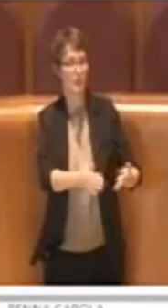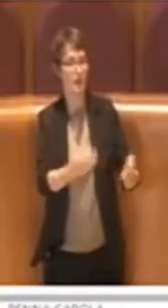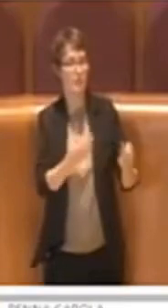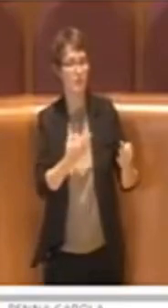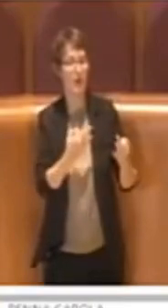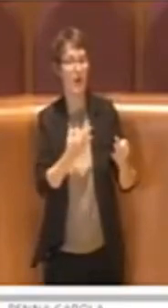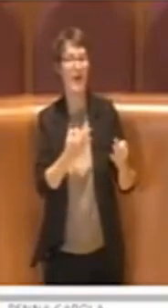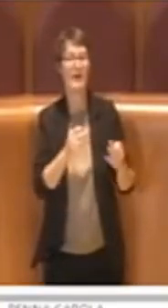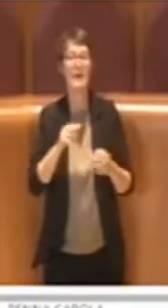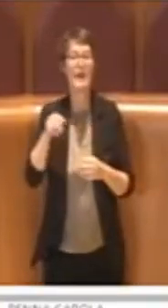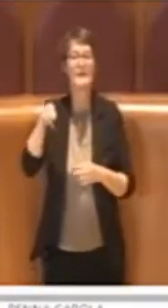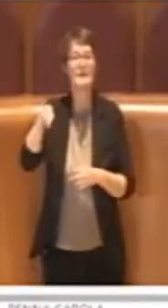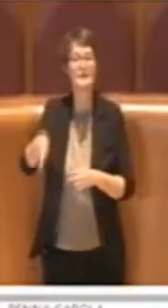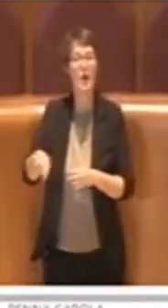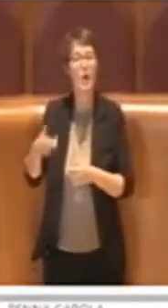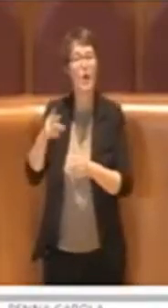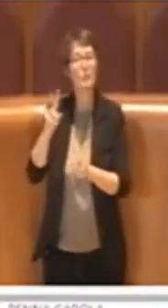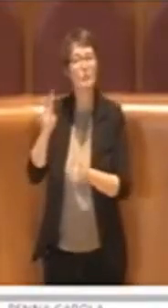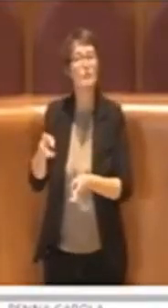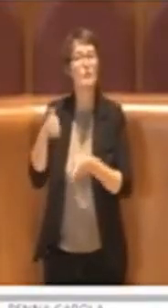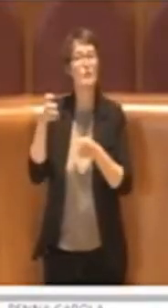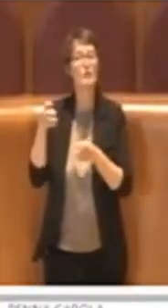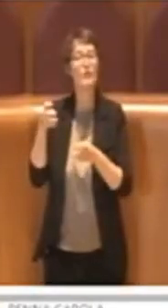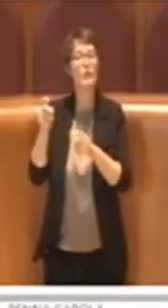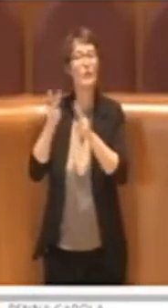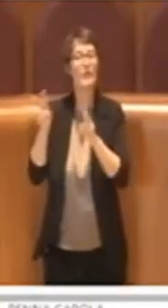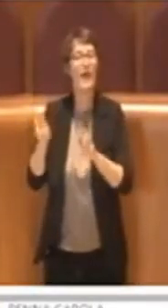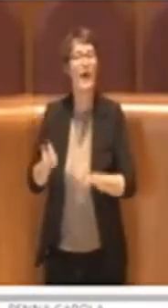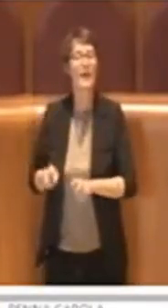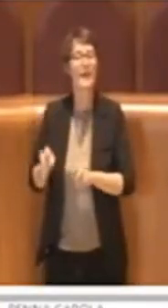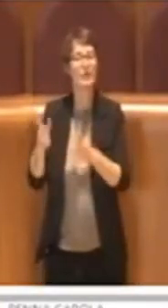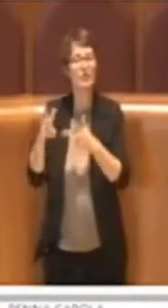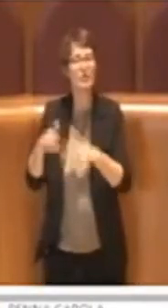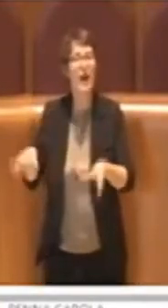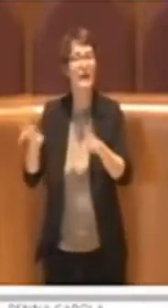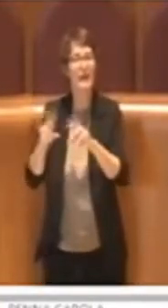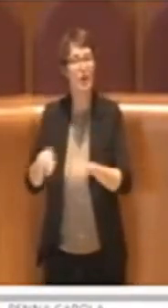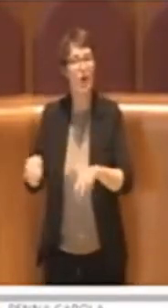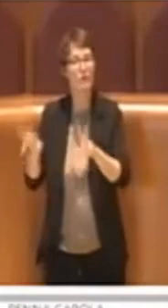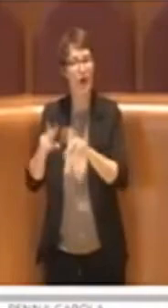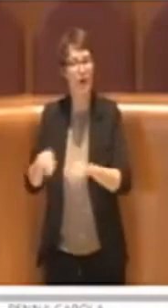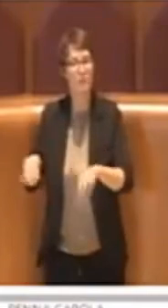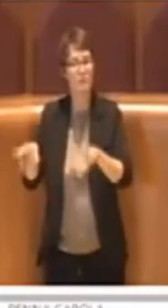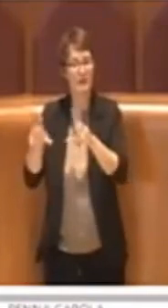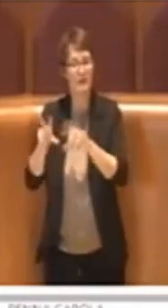rinnovabili, perché quello che si vuole fare è evitare di usare fossili derivati